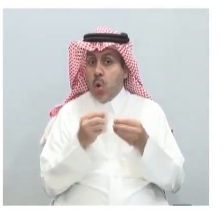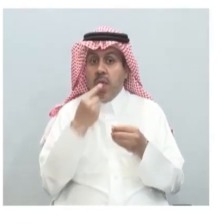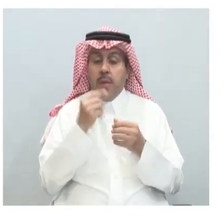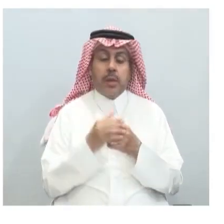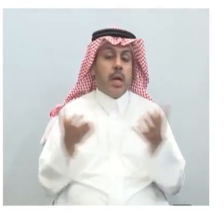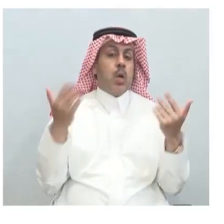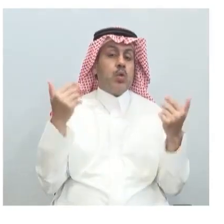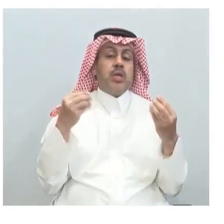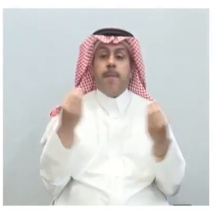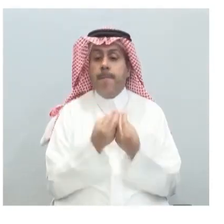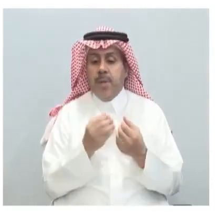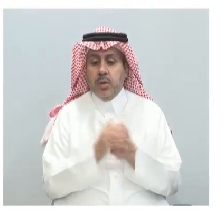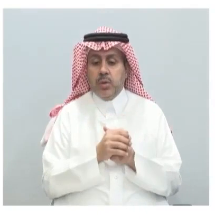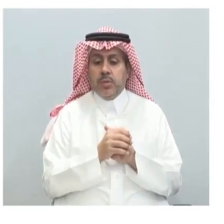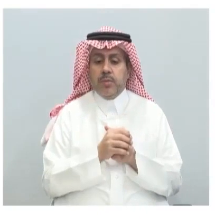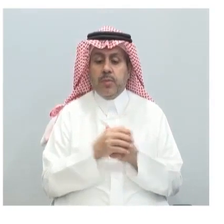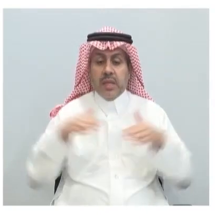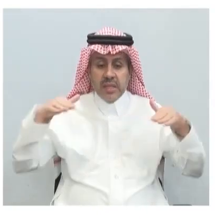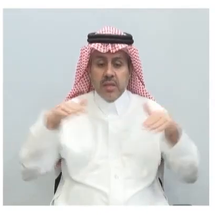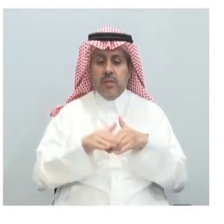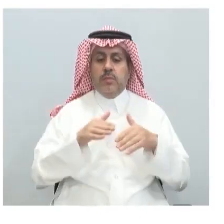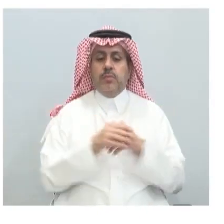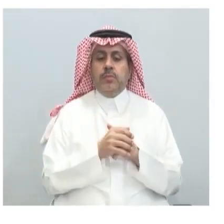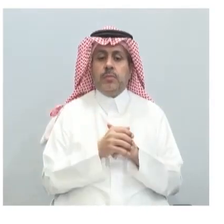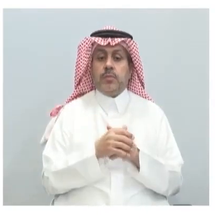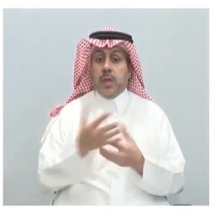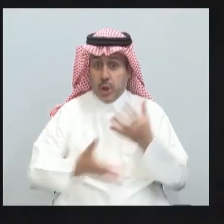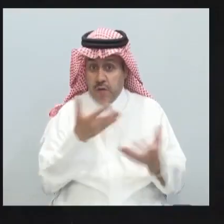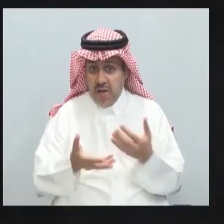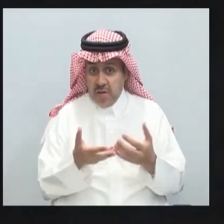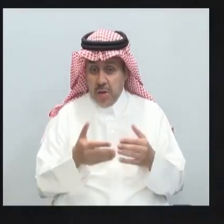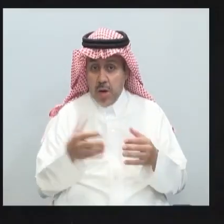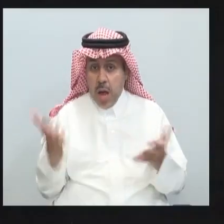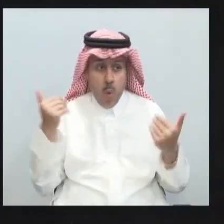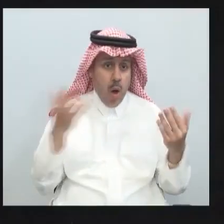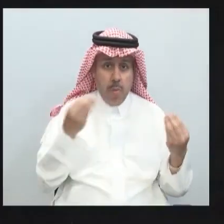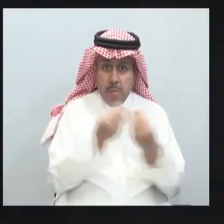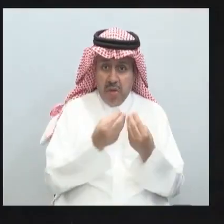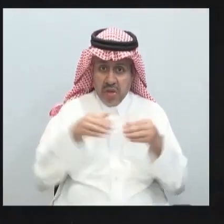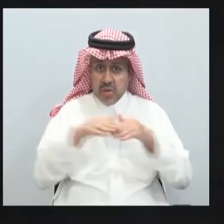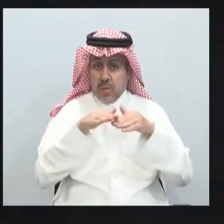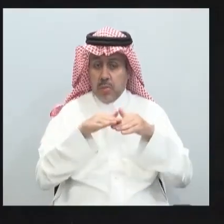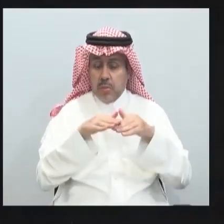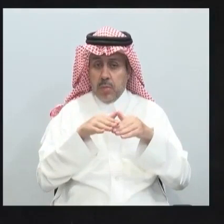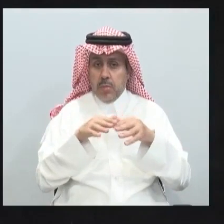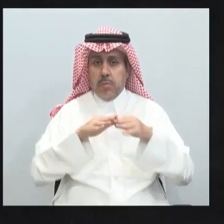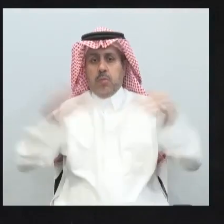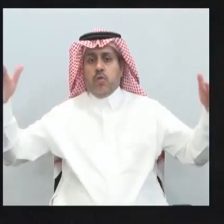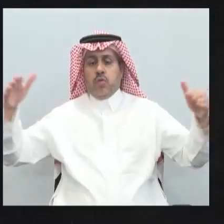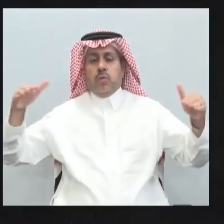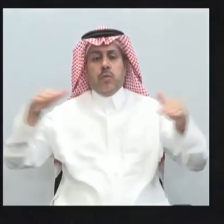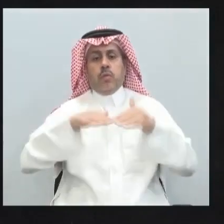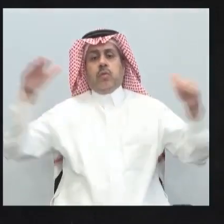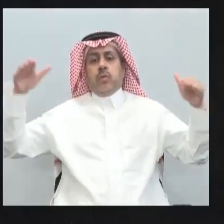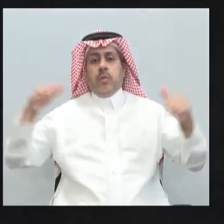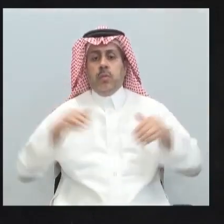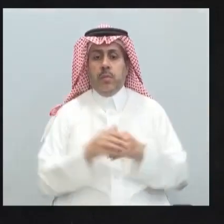هو الاكسجين مع الاكسجين وحدث لي تصادم هل سيحدث تفاعل بين اكسجين واكسجين سيحدث ارتداد اذا هنا